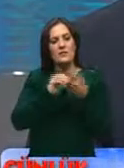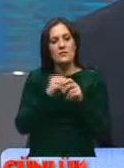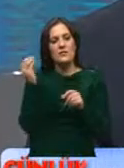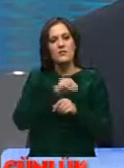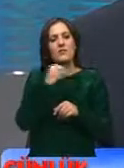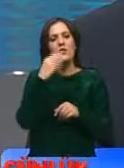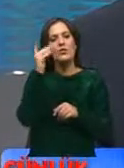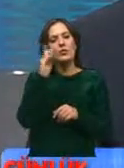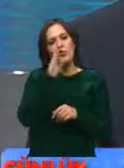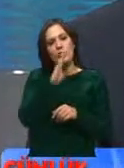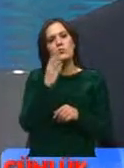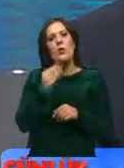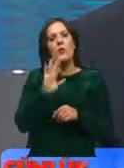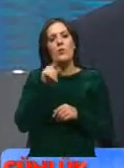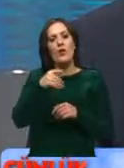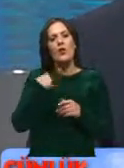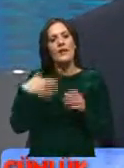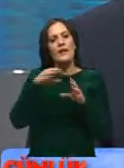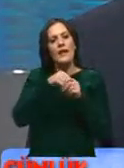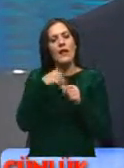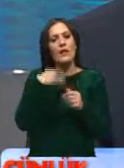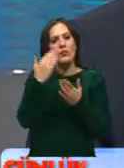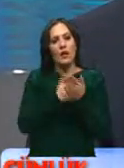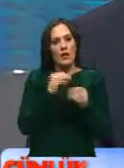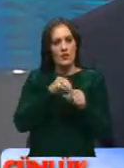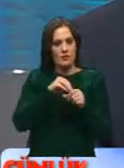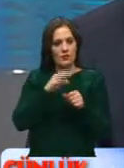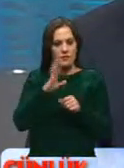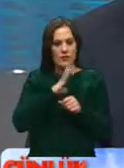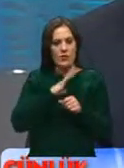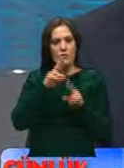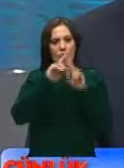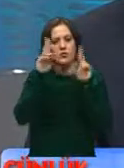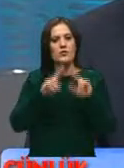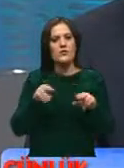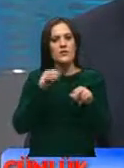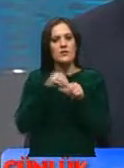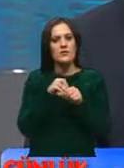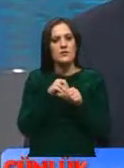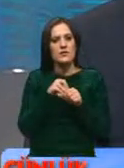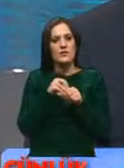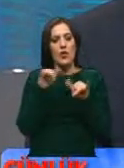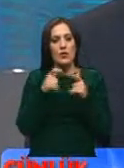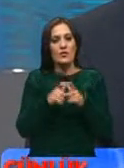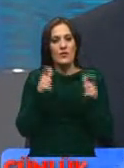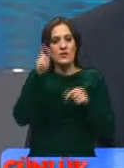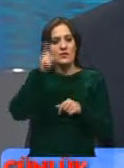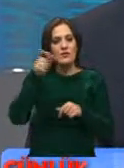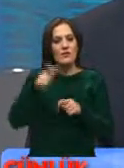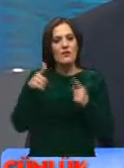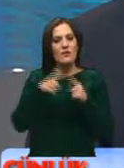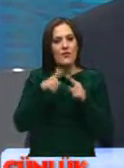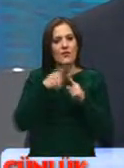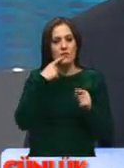dürüst etik sayılmıyor mesela. Evet. O tip genel kuralları var. Yani uluslararası şey oyun geliştiricileri